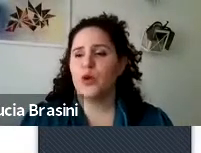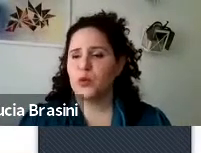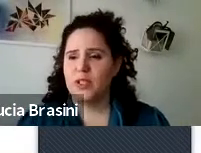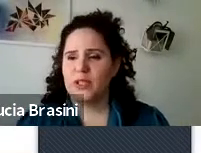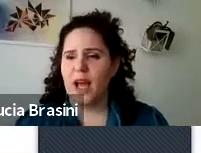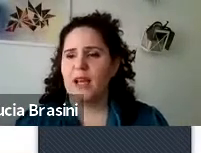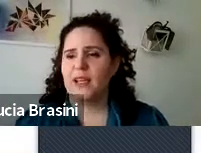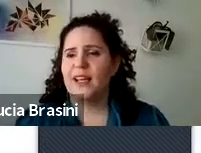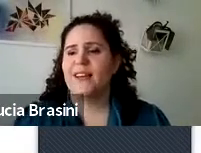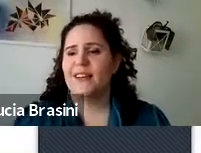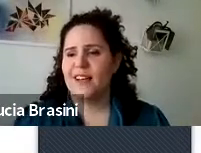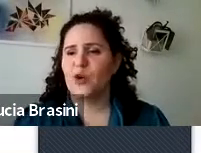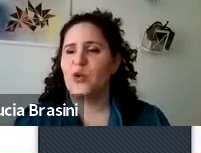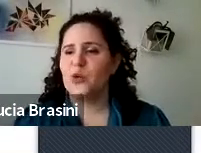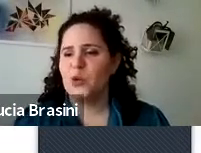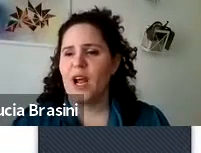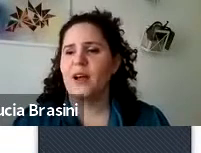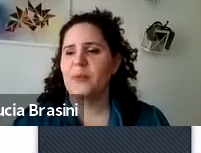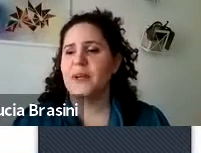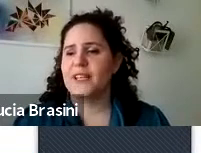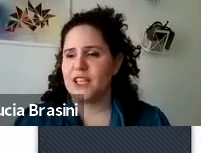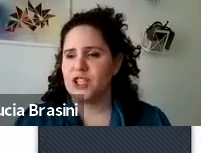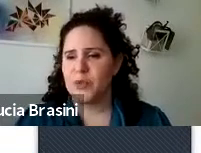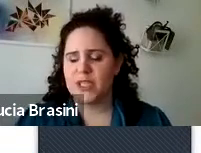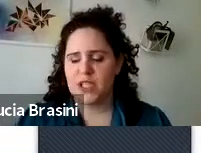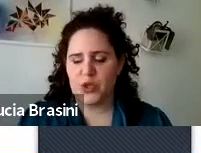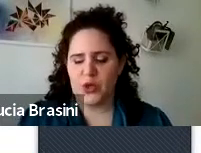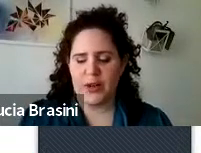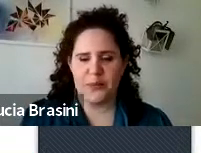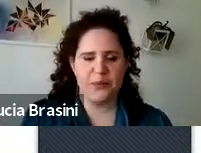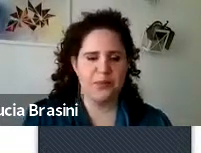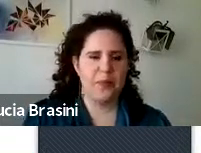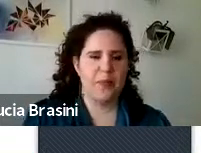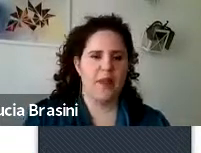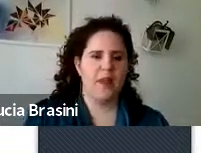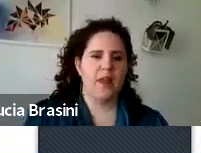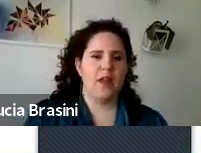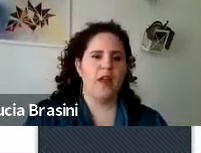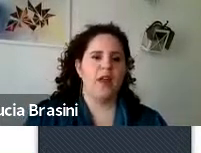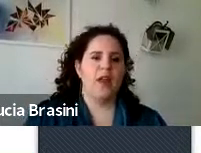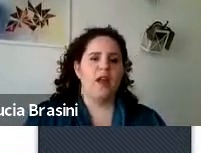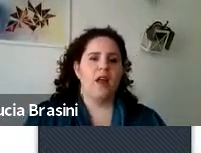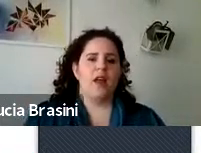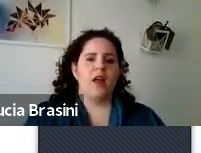e sulle opportunità che la cultura mette a disposizione.